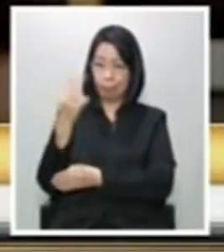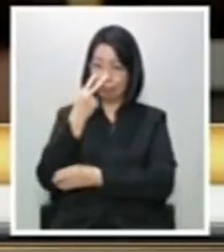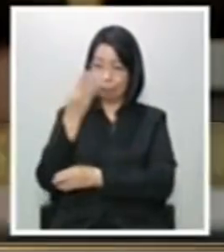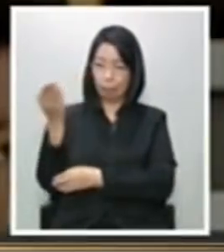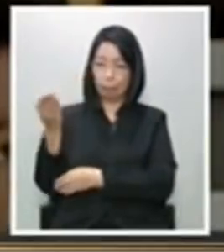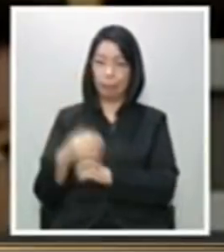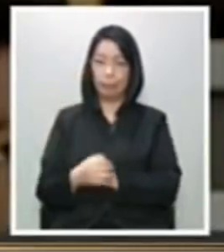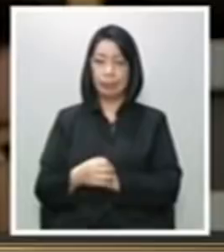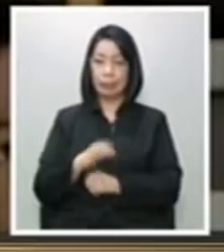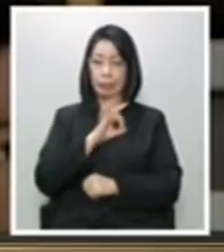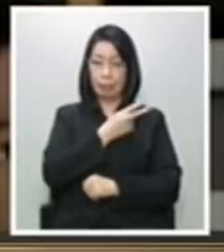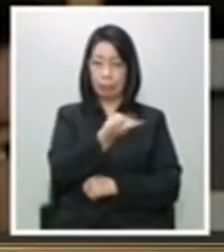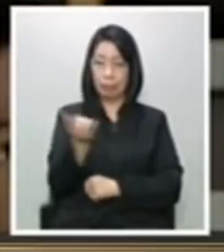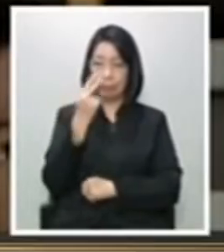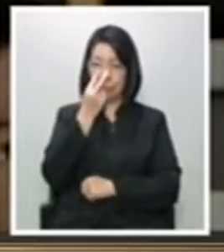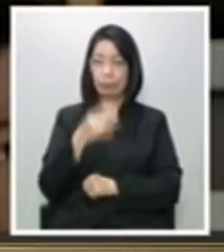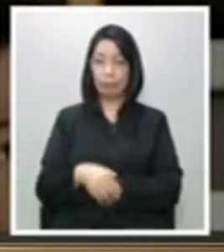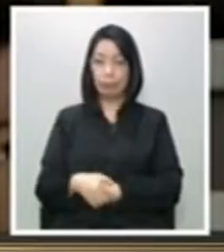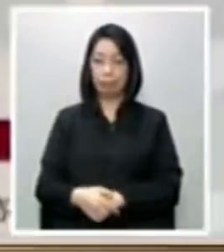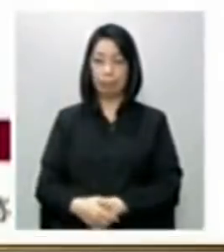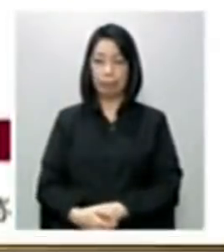านประธานและเพื่อนสมาชิกได้ดูครับขอสไลด์ด้วยครับ